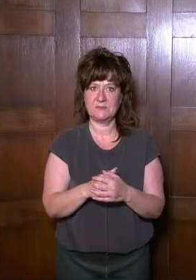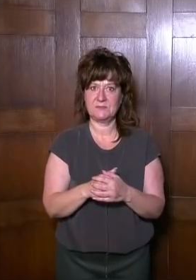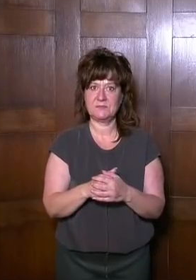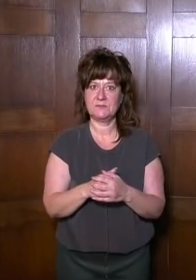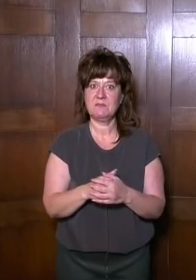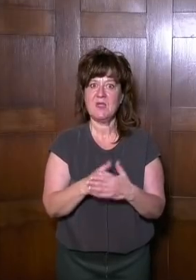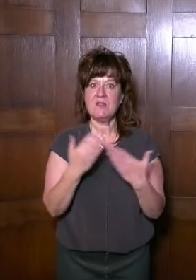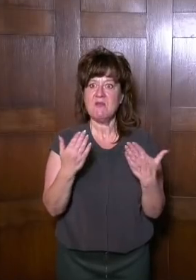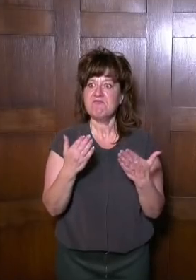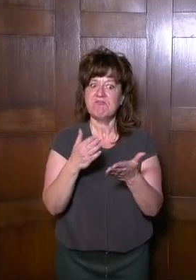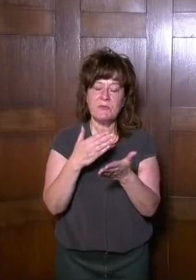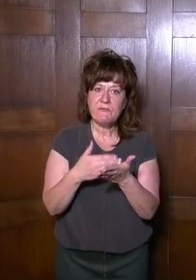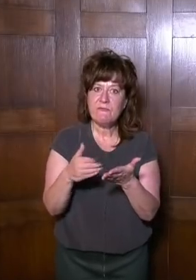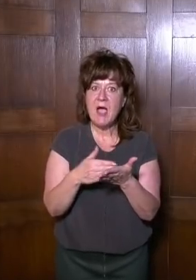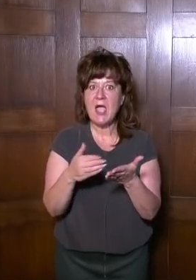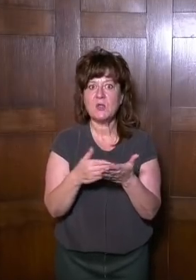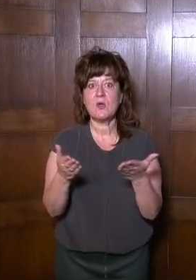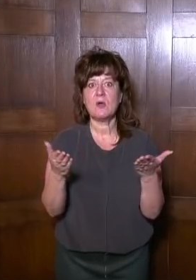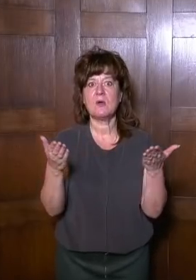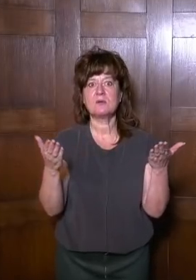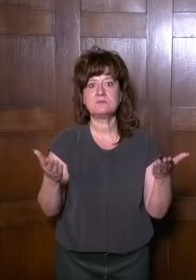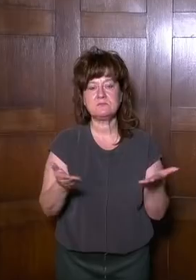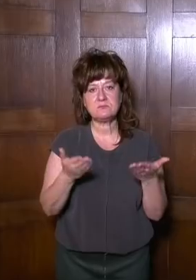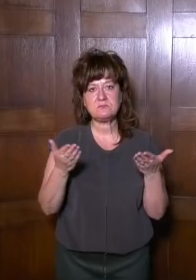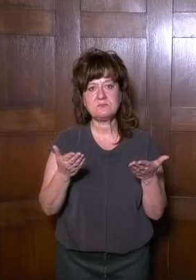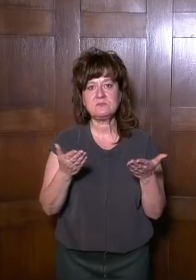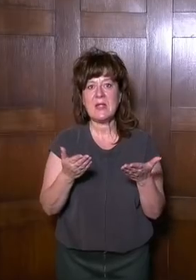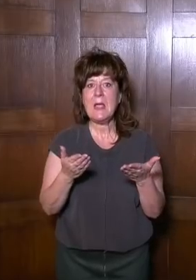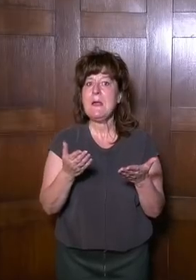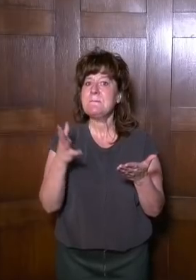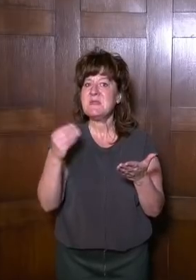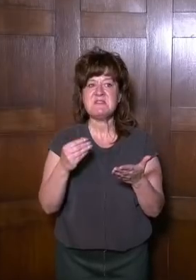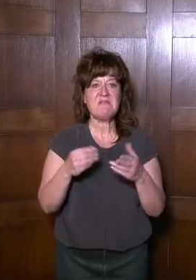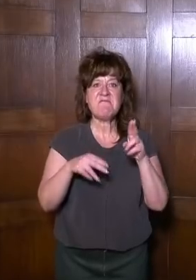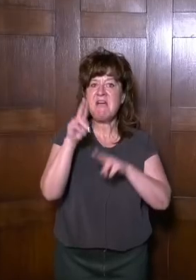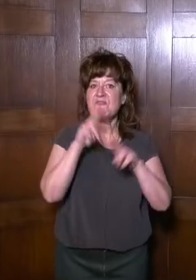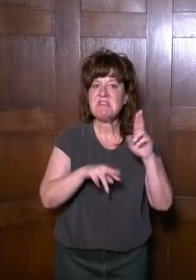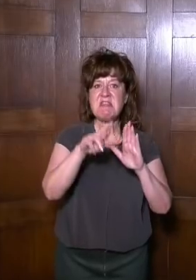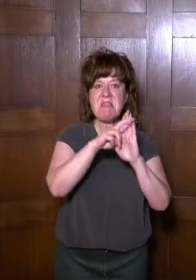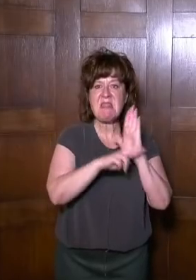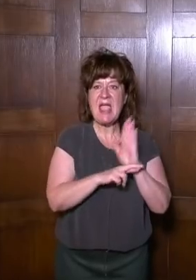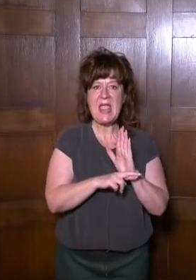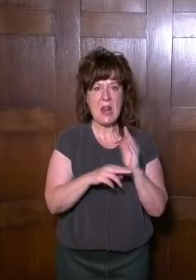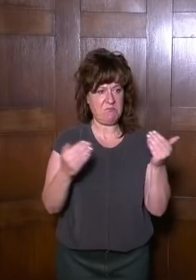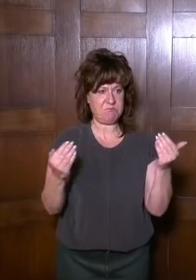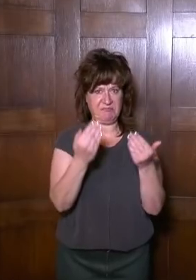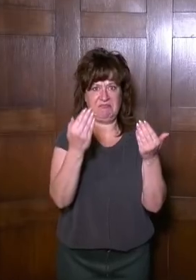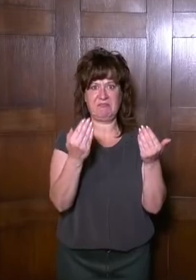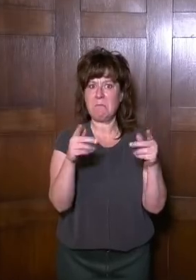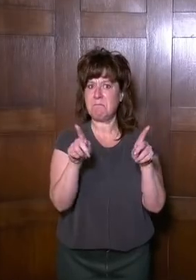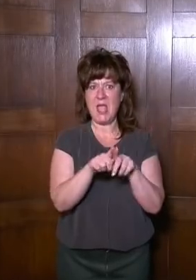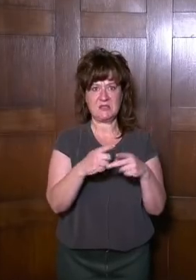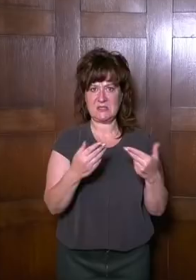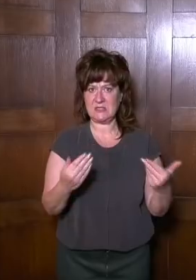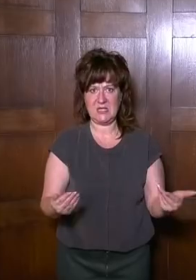Das zog sich dann weiter mit inkonsistenten Regelungen in den verschiedenen Verordnungen, die dann